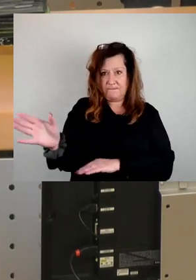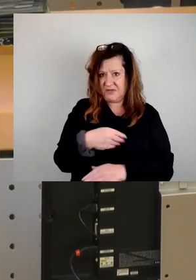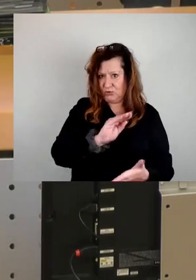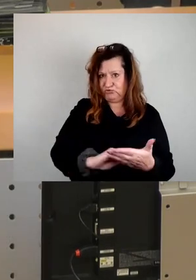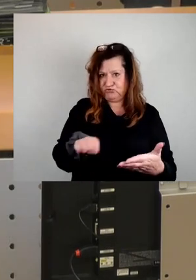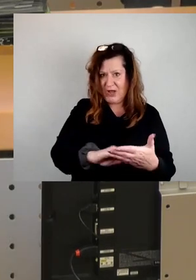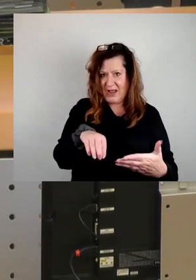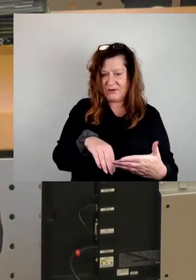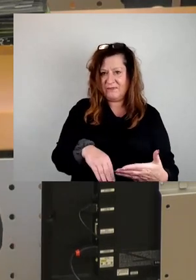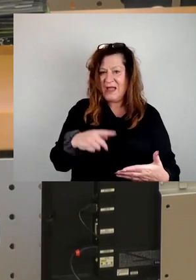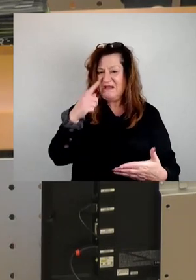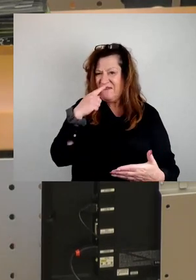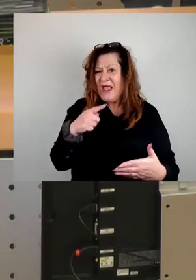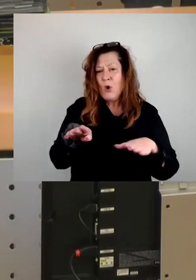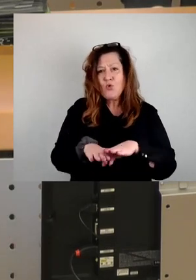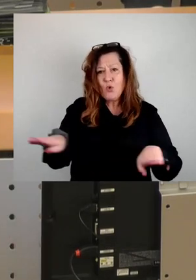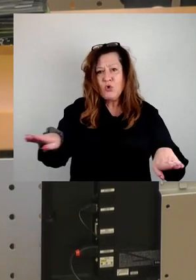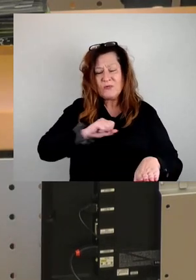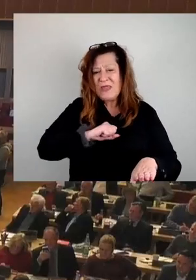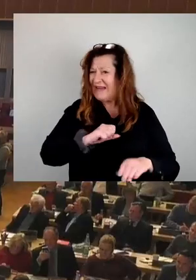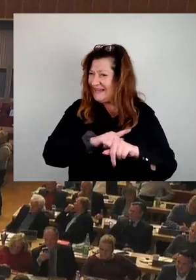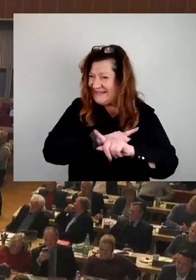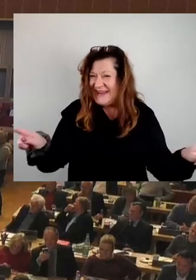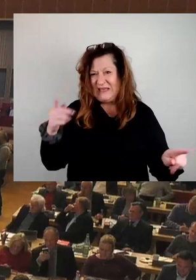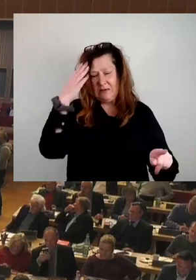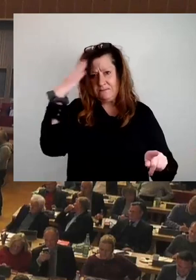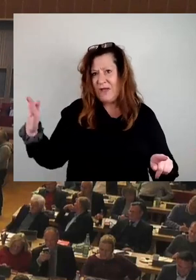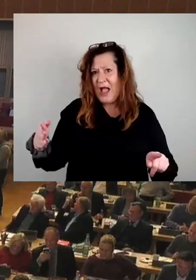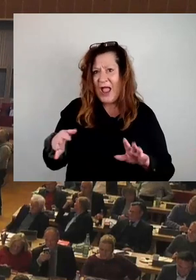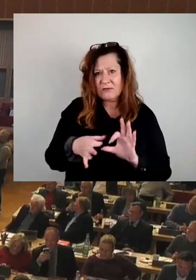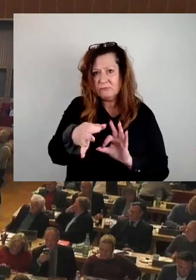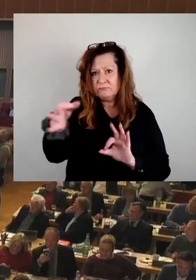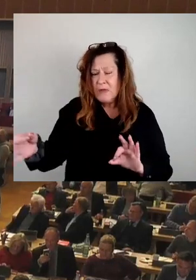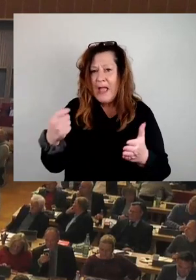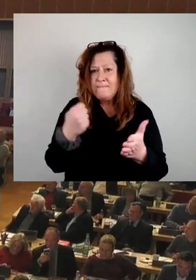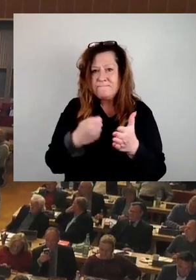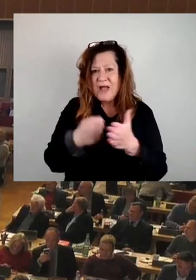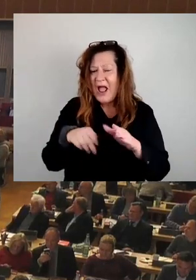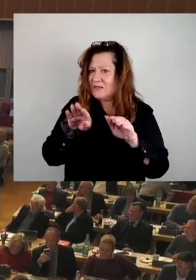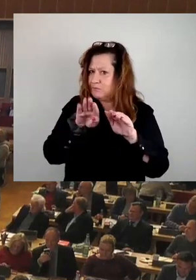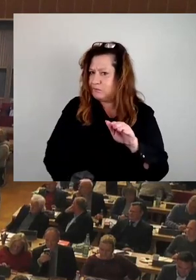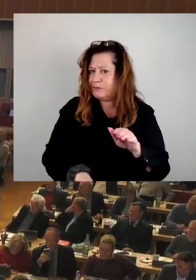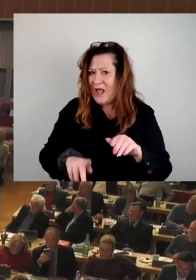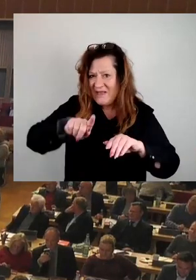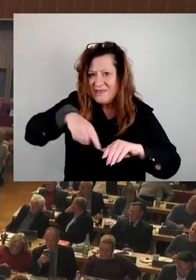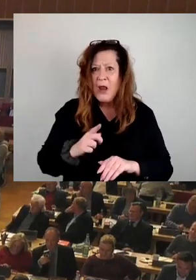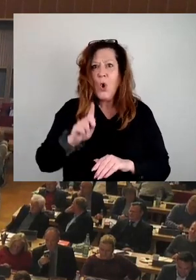der Grundstückseigentümer nicht bereit sein, die Flurstücke zu einem angemessenen Preis zu verkaufen, wird der Oberbürgermeister beauftragt, eine